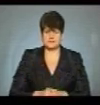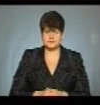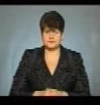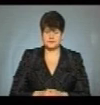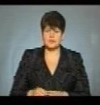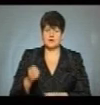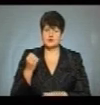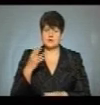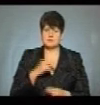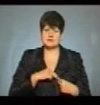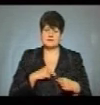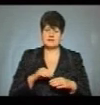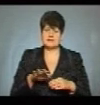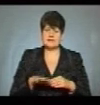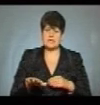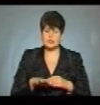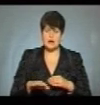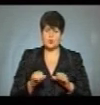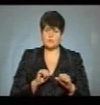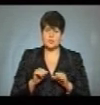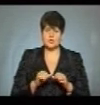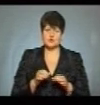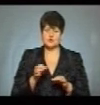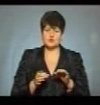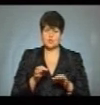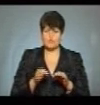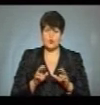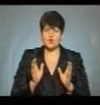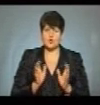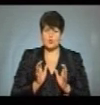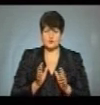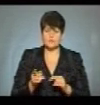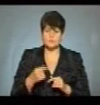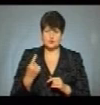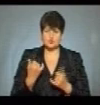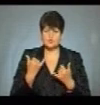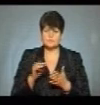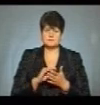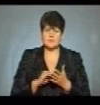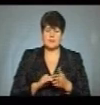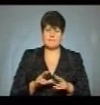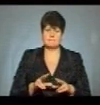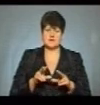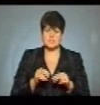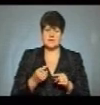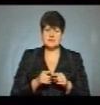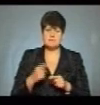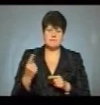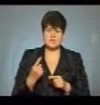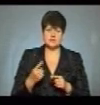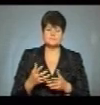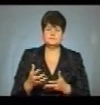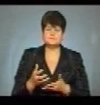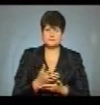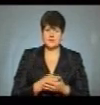14 працівників територіального управління Служби судової охорони в Тернопільській області сьогодні склали присягу. Це перший набір. Загалом в